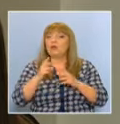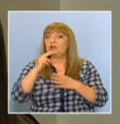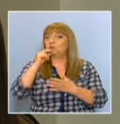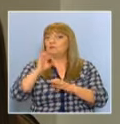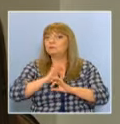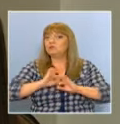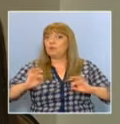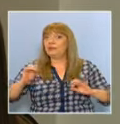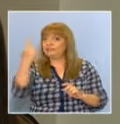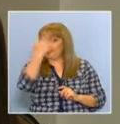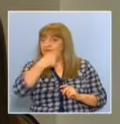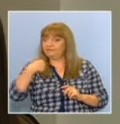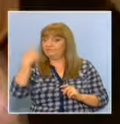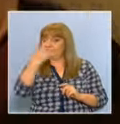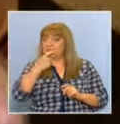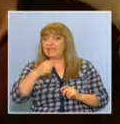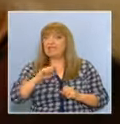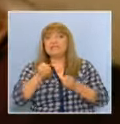визия, за определено събитие,